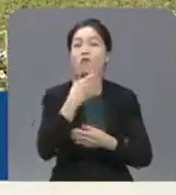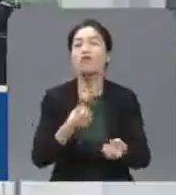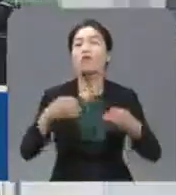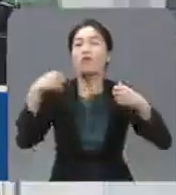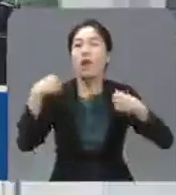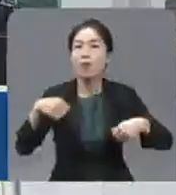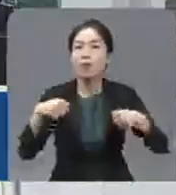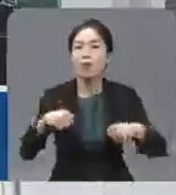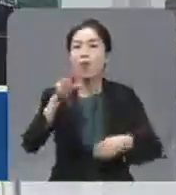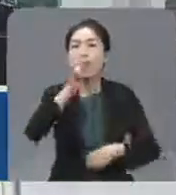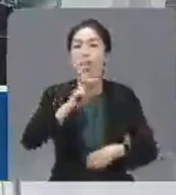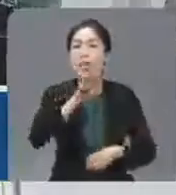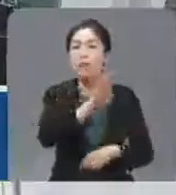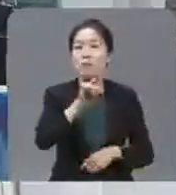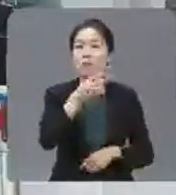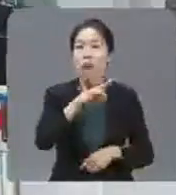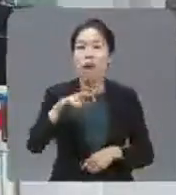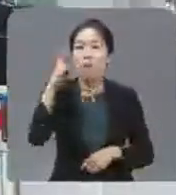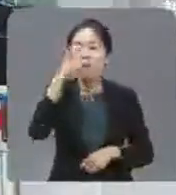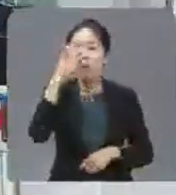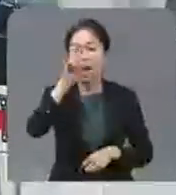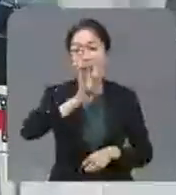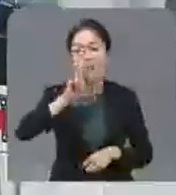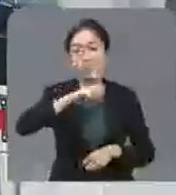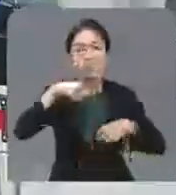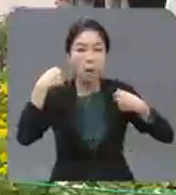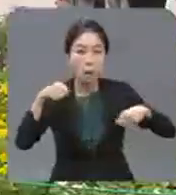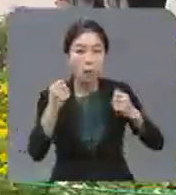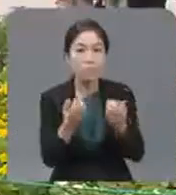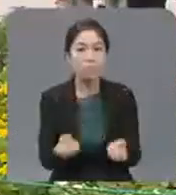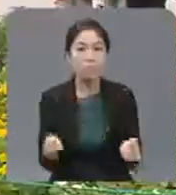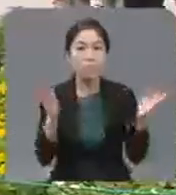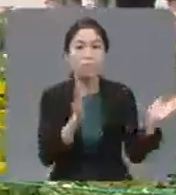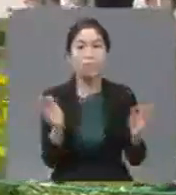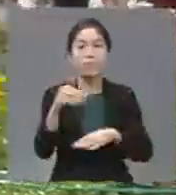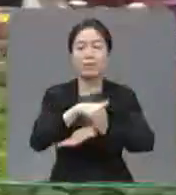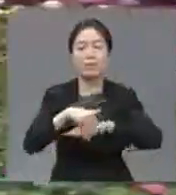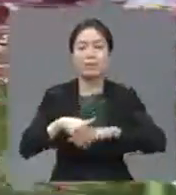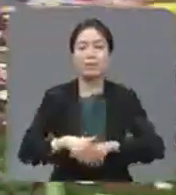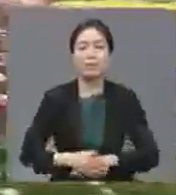축하공연으로 가수 바다의 뮤지컬 갈라쇼가 펼쳐질 예정입니다